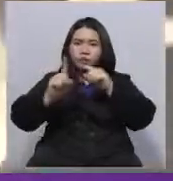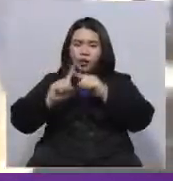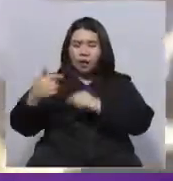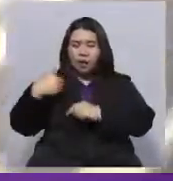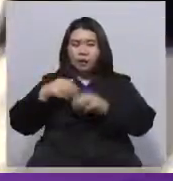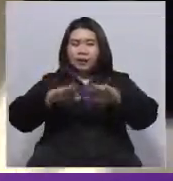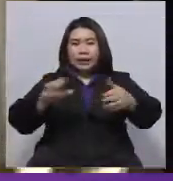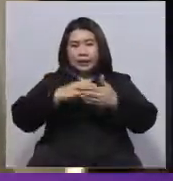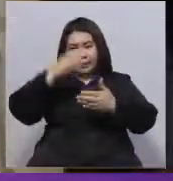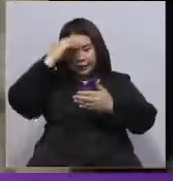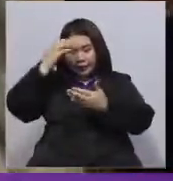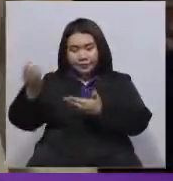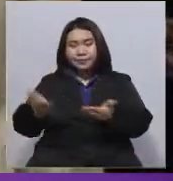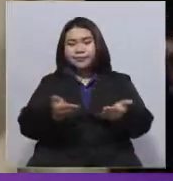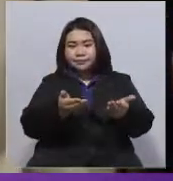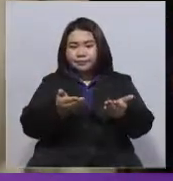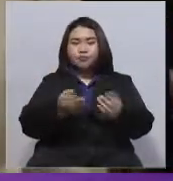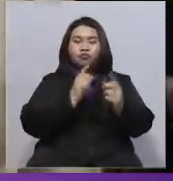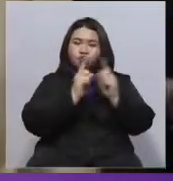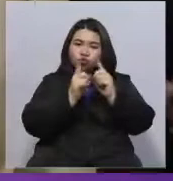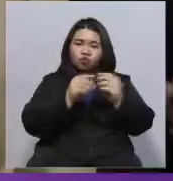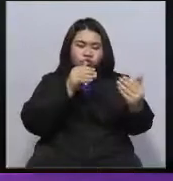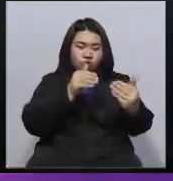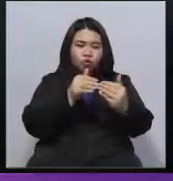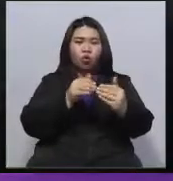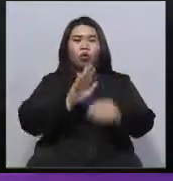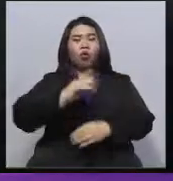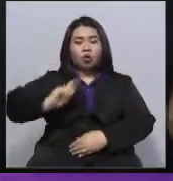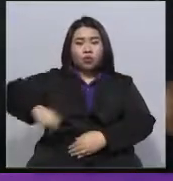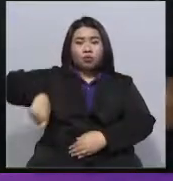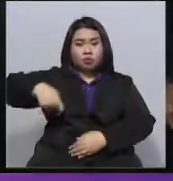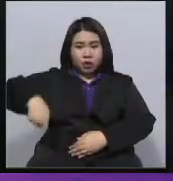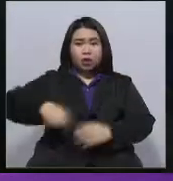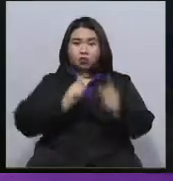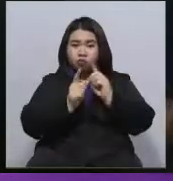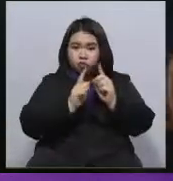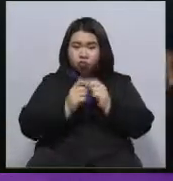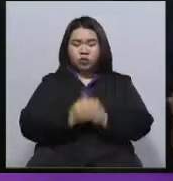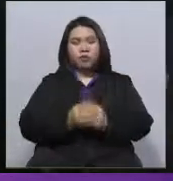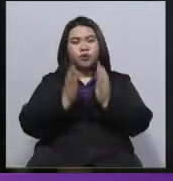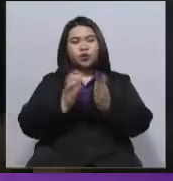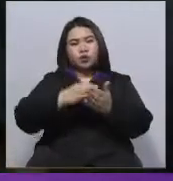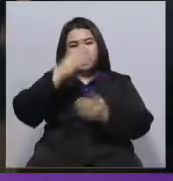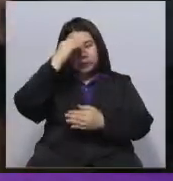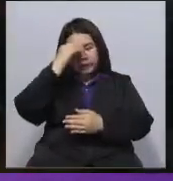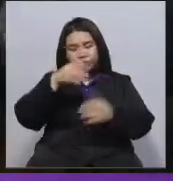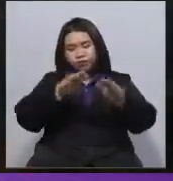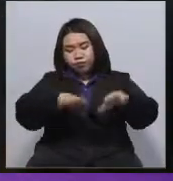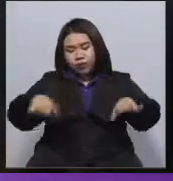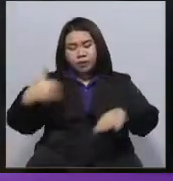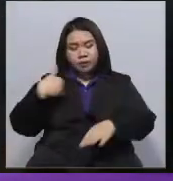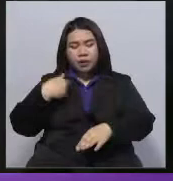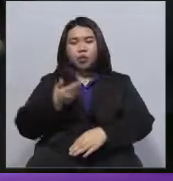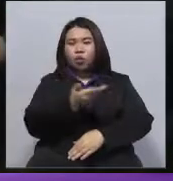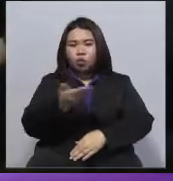ายกรัฐมนตรีได้พูดคุยกับนักศึกษาที่เป็นชาวกัมพูชารวมทั้งนักศึกษาคนอื่นๆโดยขอให้เป็นก